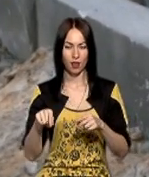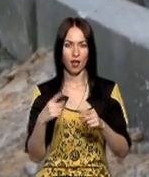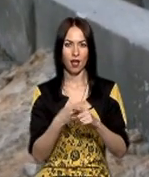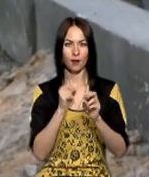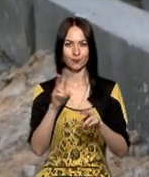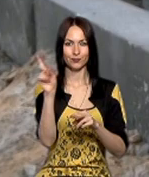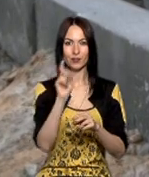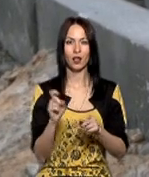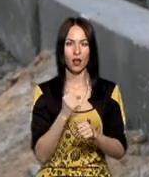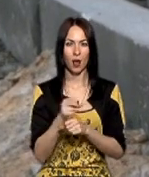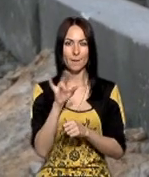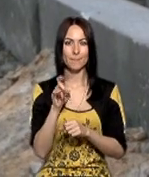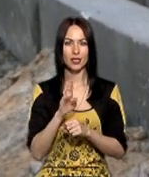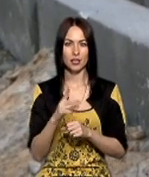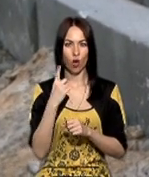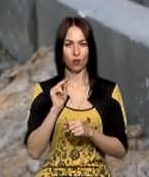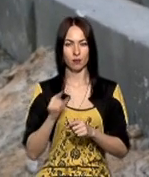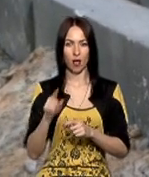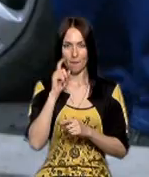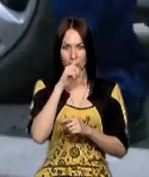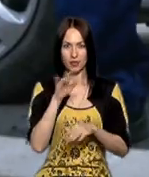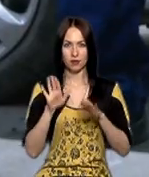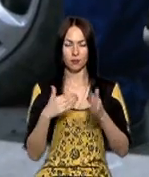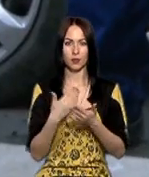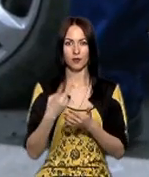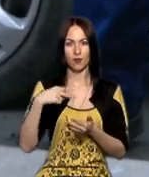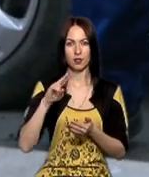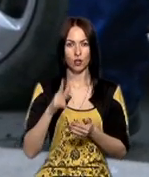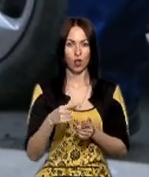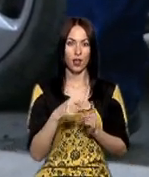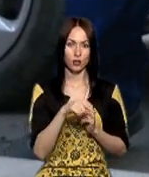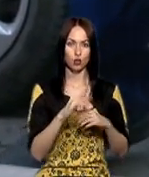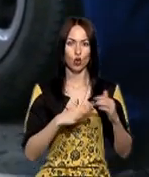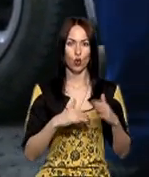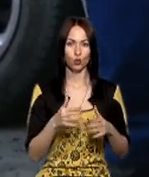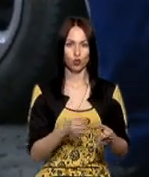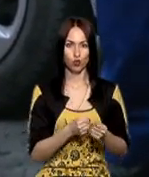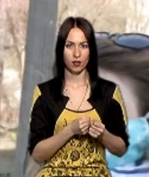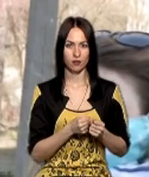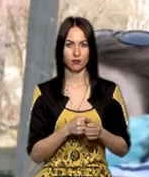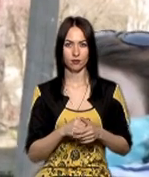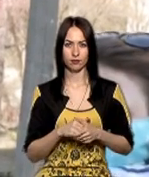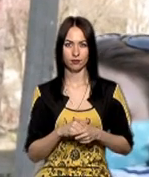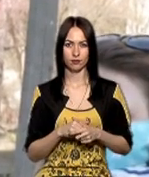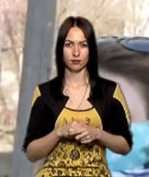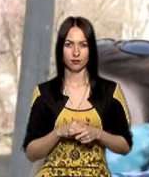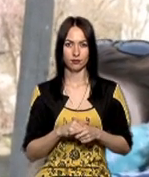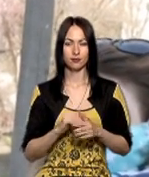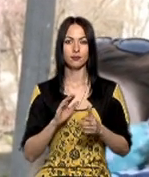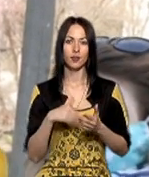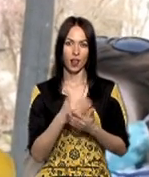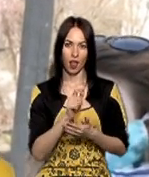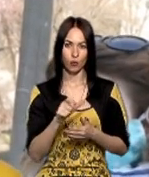дезінфікує під'їзди. Один працює на бензині, важить близько 20 кілограм. Інший – ручний. Для людей, так,